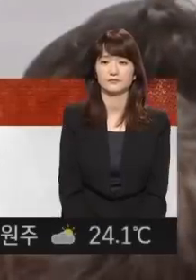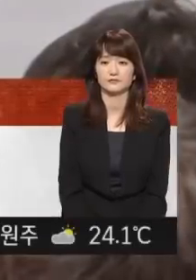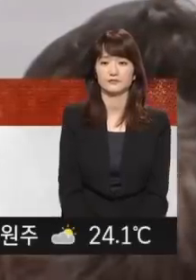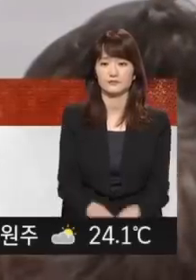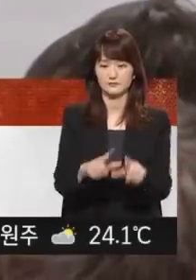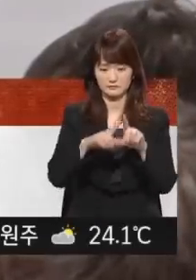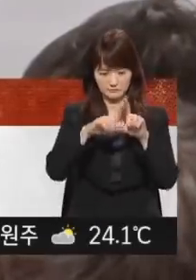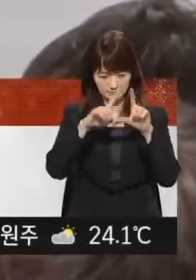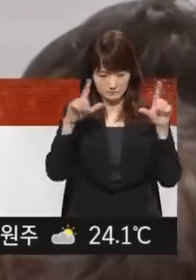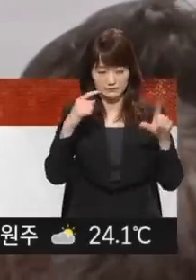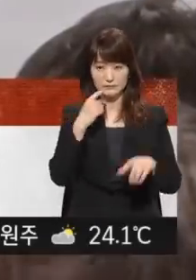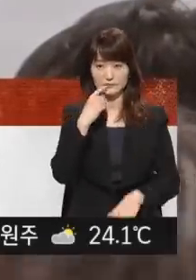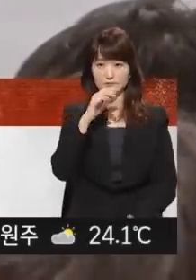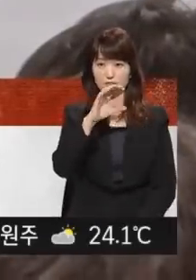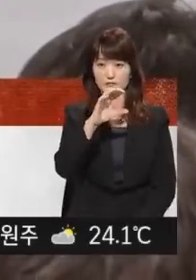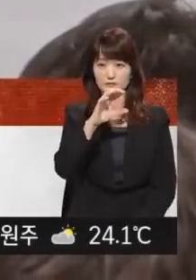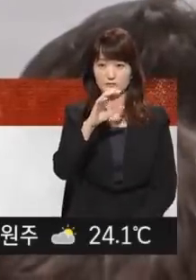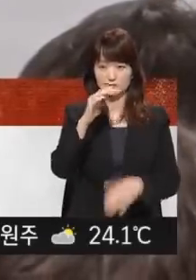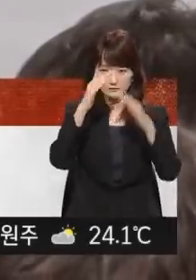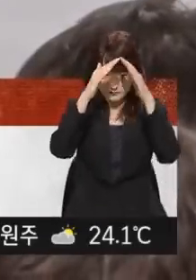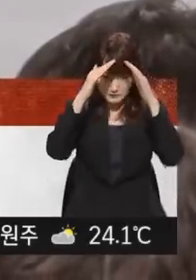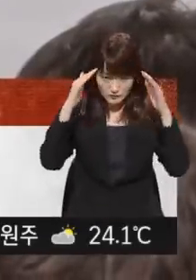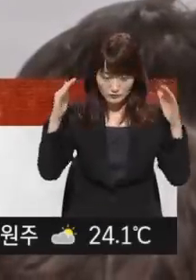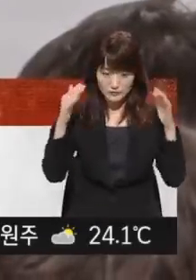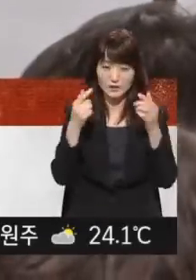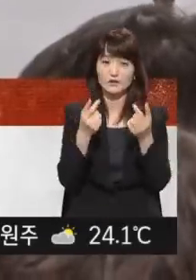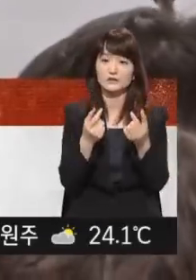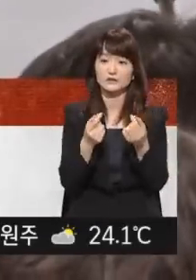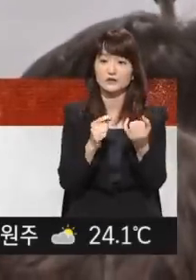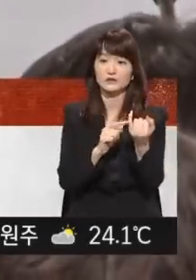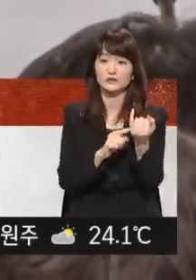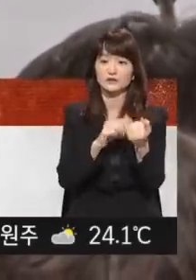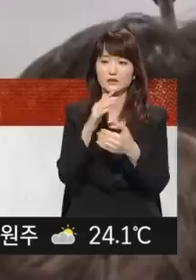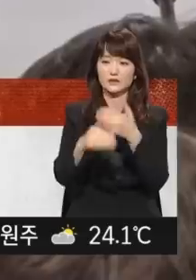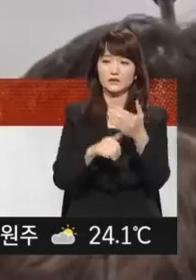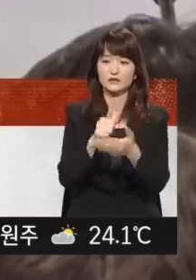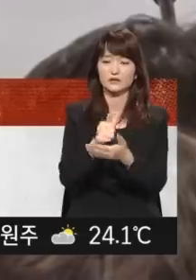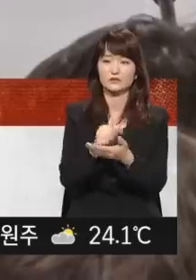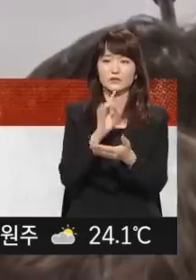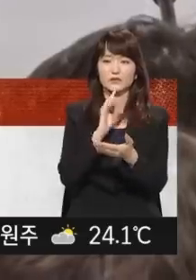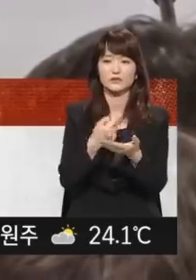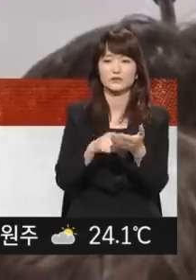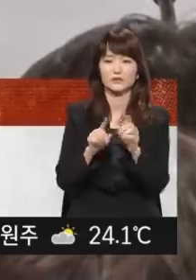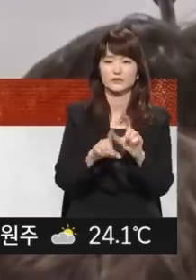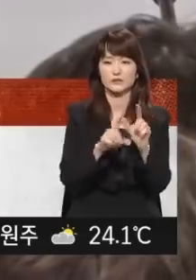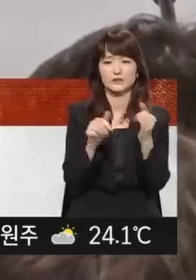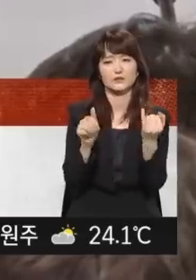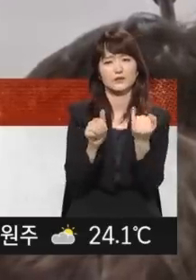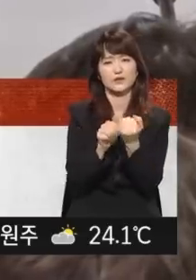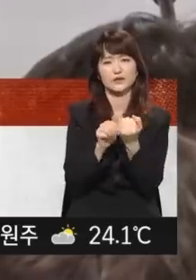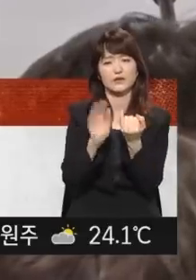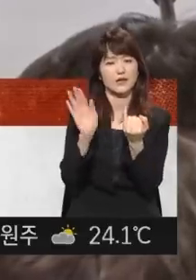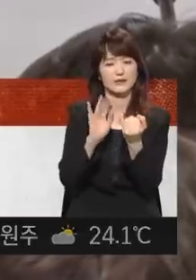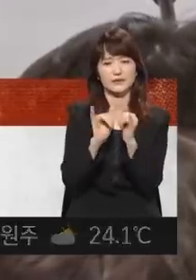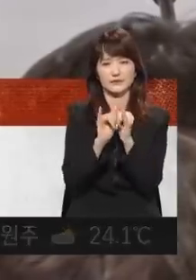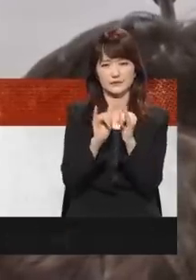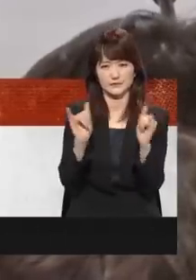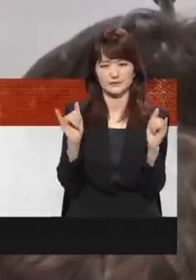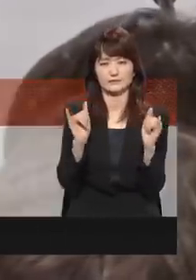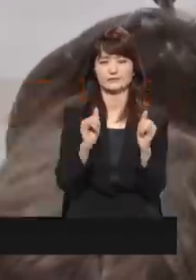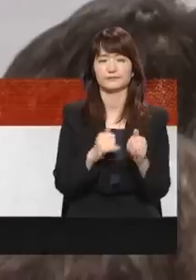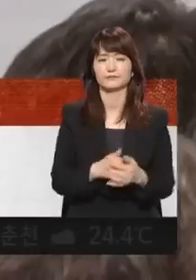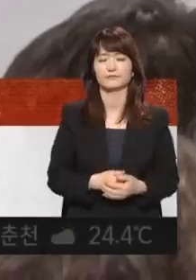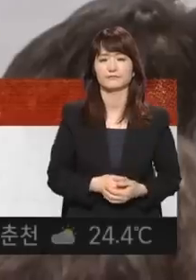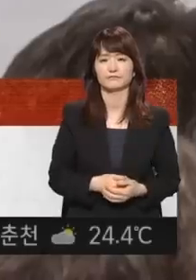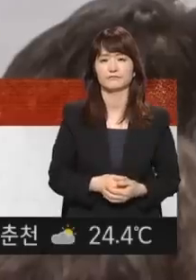스타는 천주교의 수녀처럼 하나님만을 위해 살고 결혼 안 하는 사람을 말합니다